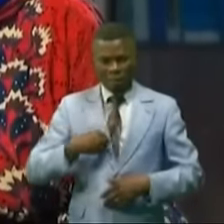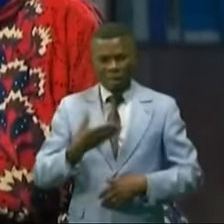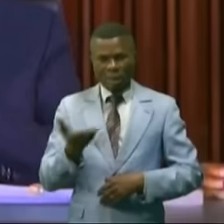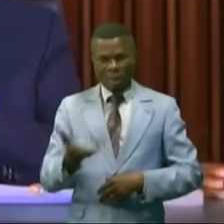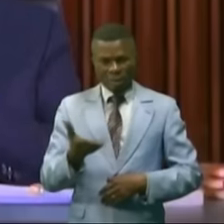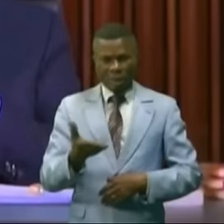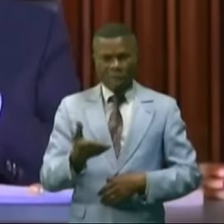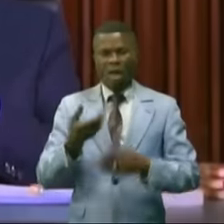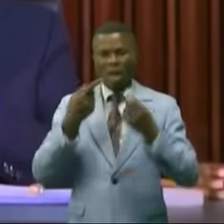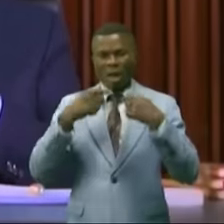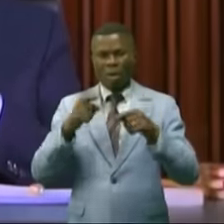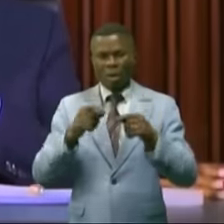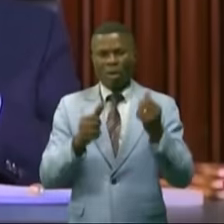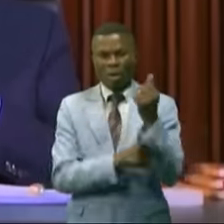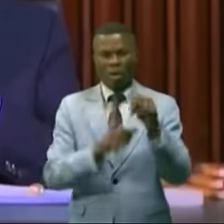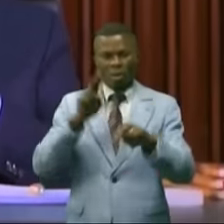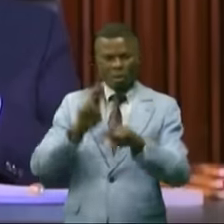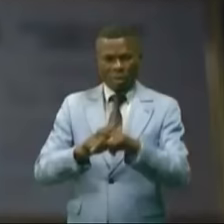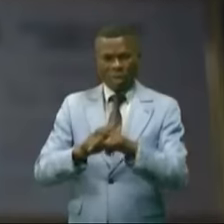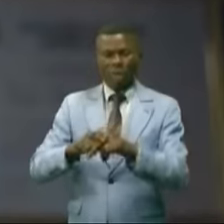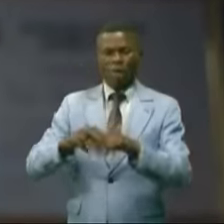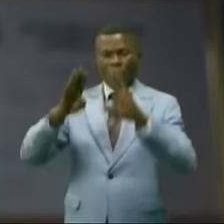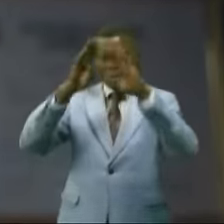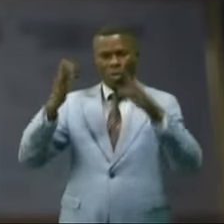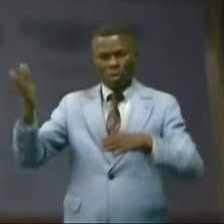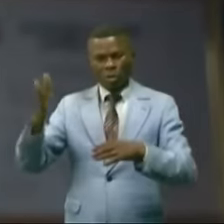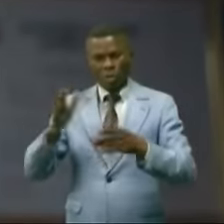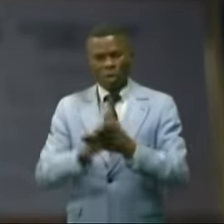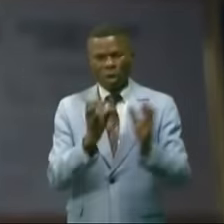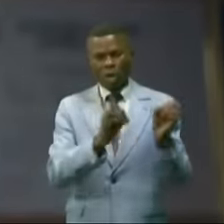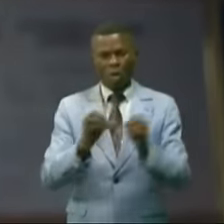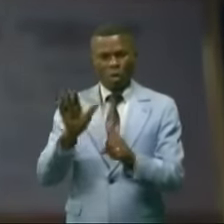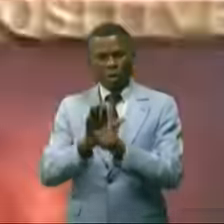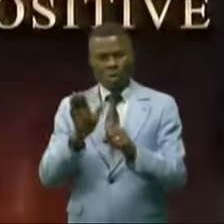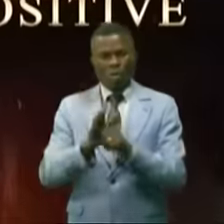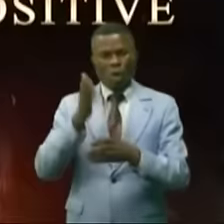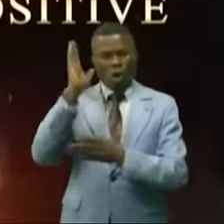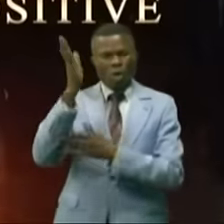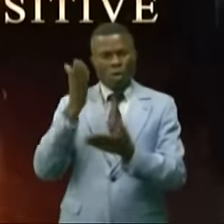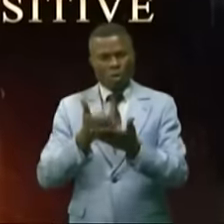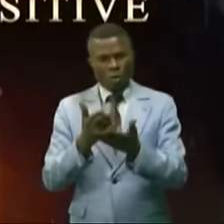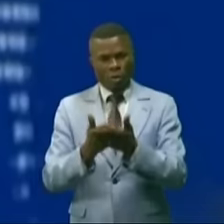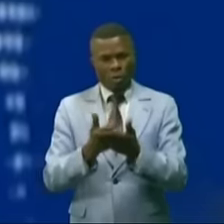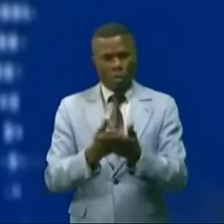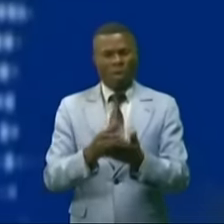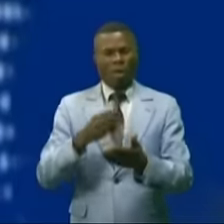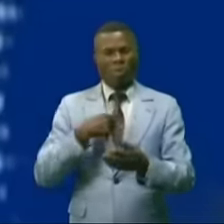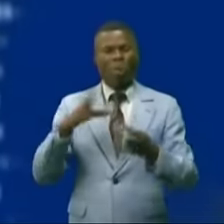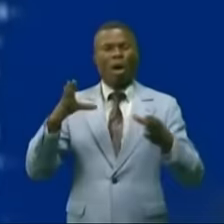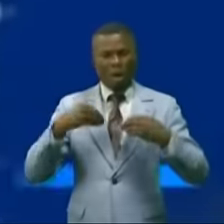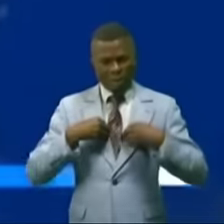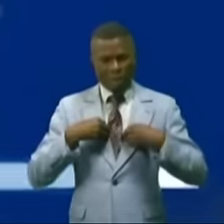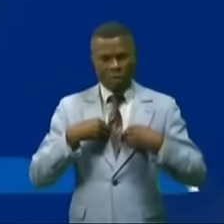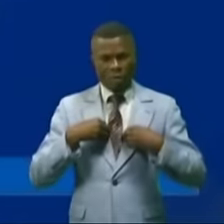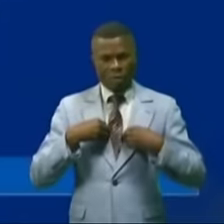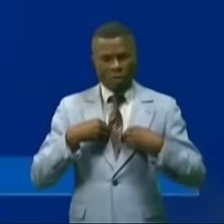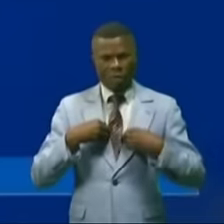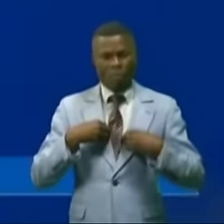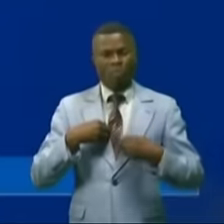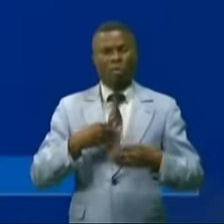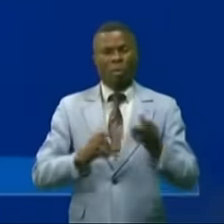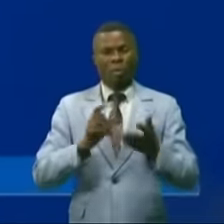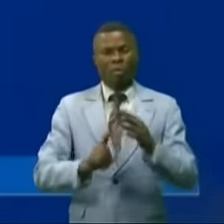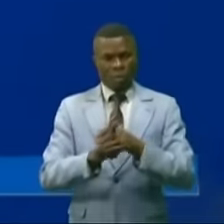qu'on a logée au Musée national. Donc on a aussi organisé plusieurs focus groups. Mais je dois reconnaître que vous arrivez quelque part